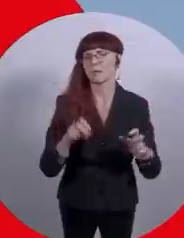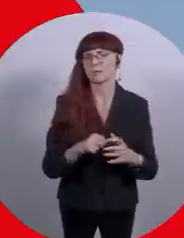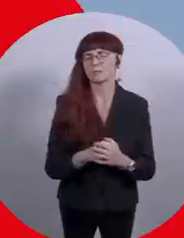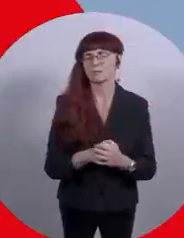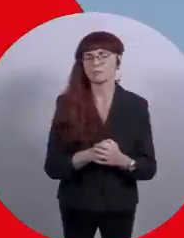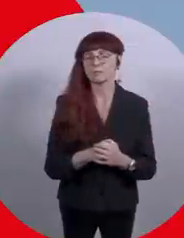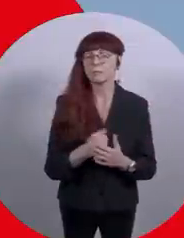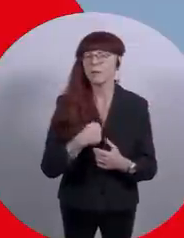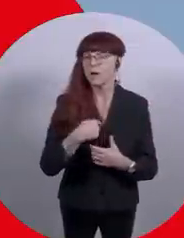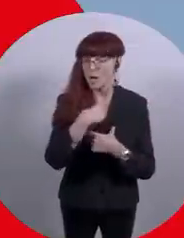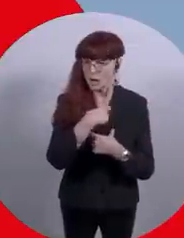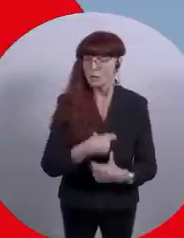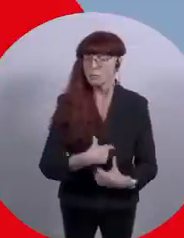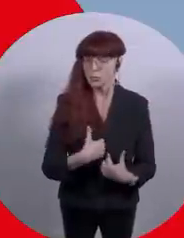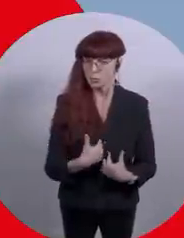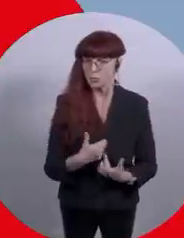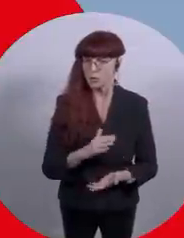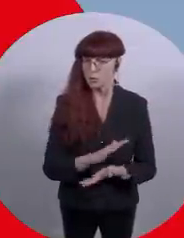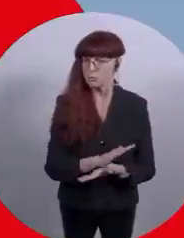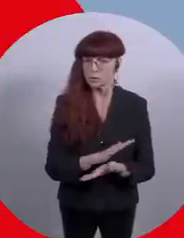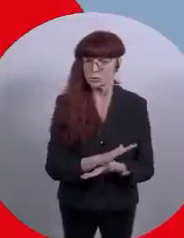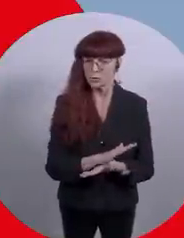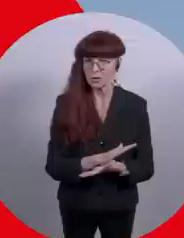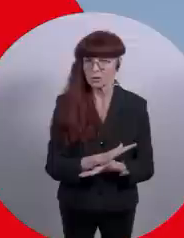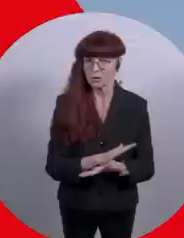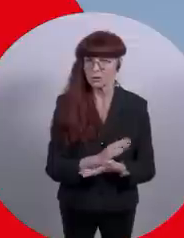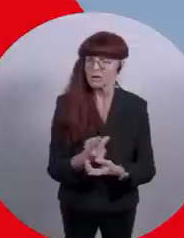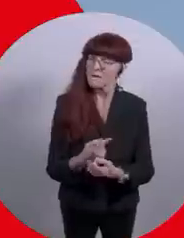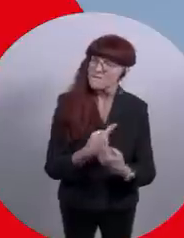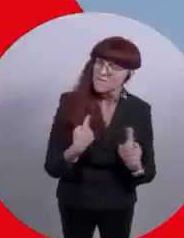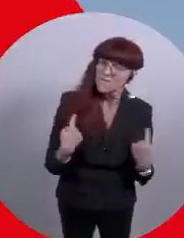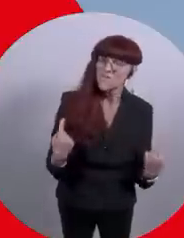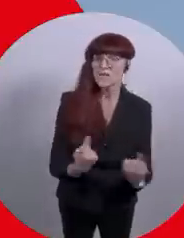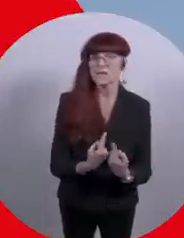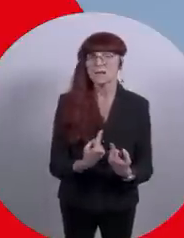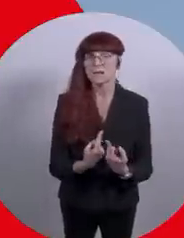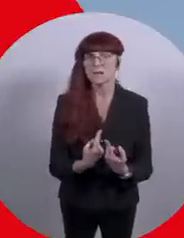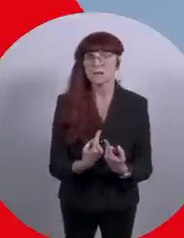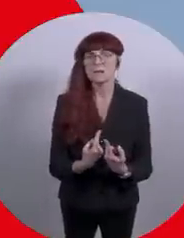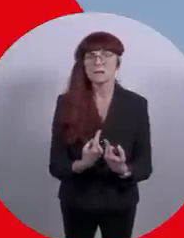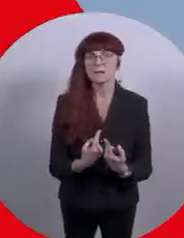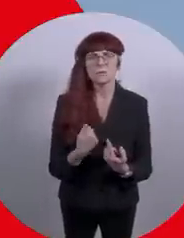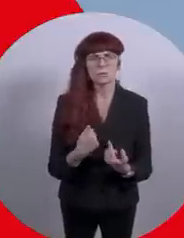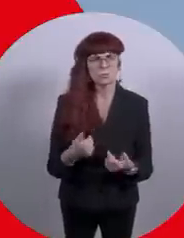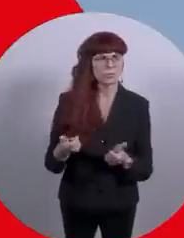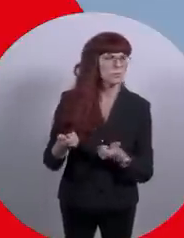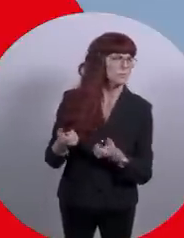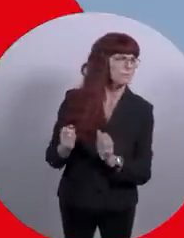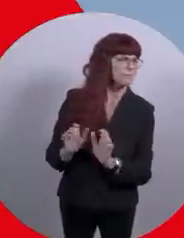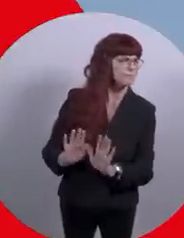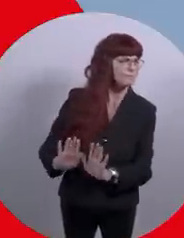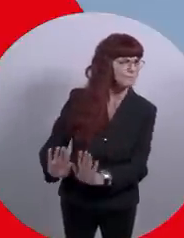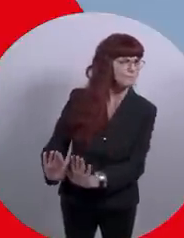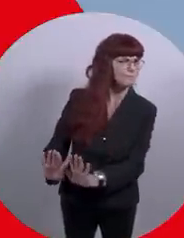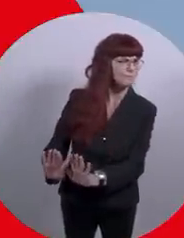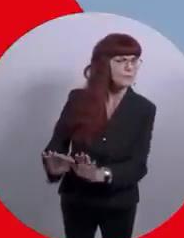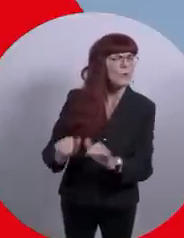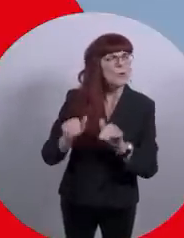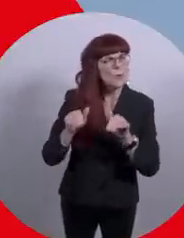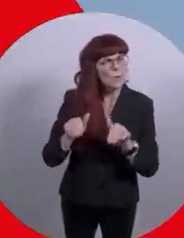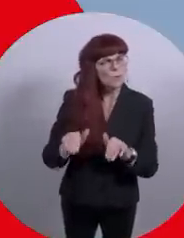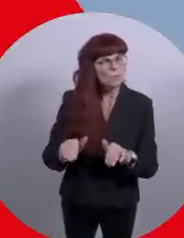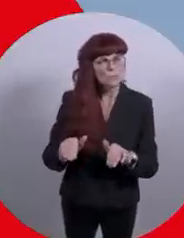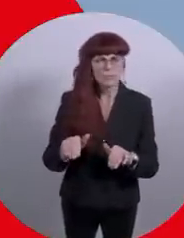persönlich zutiefst überzeugt dass wir uns entfernen müssen dass wir weg müssen